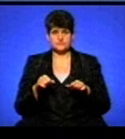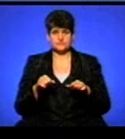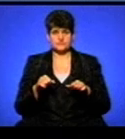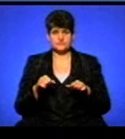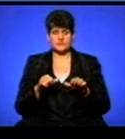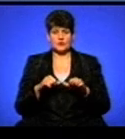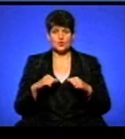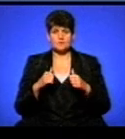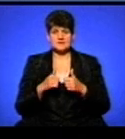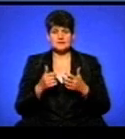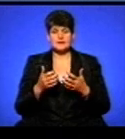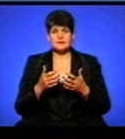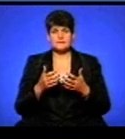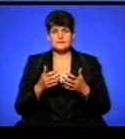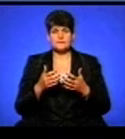комісіям